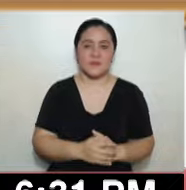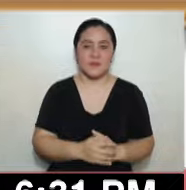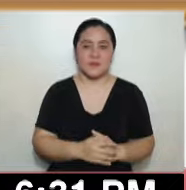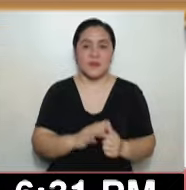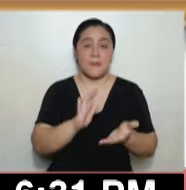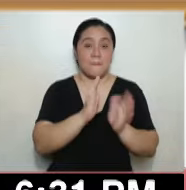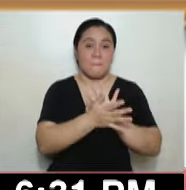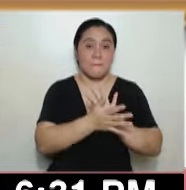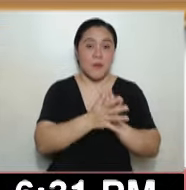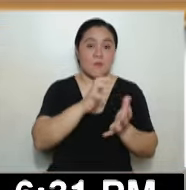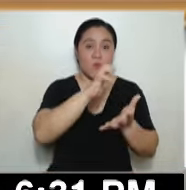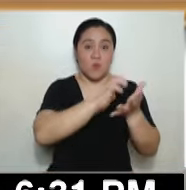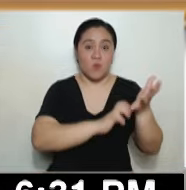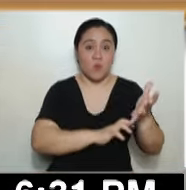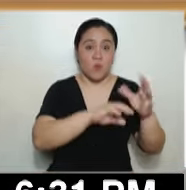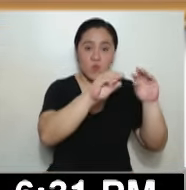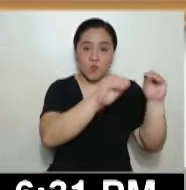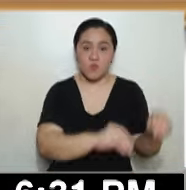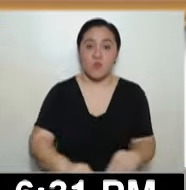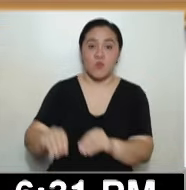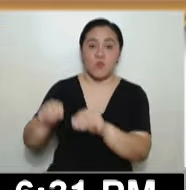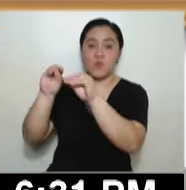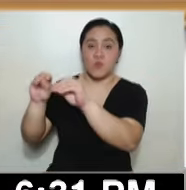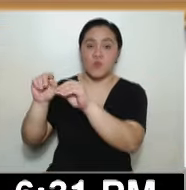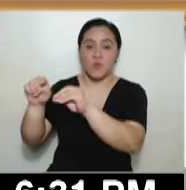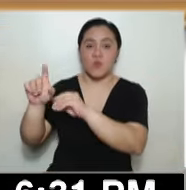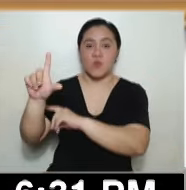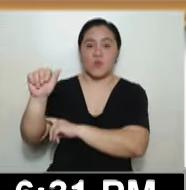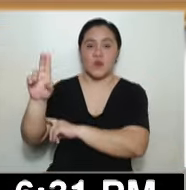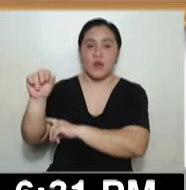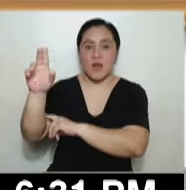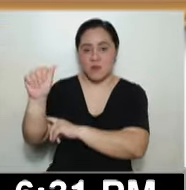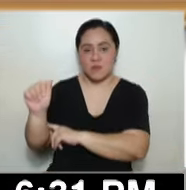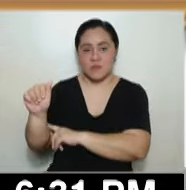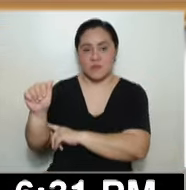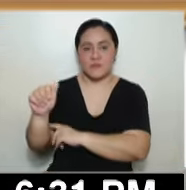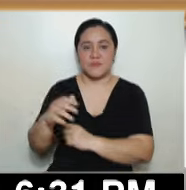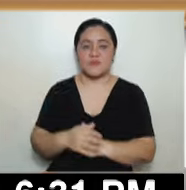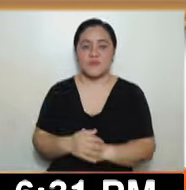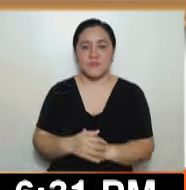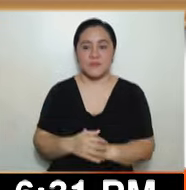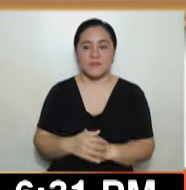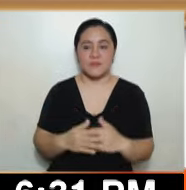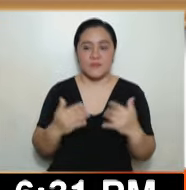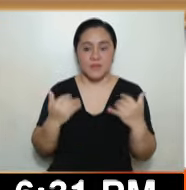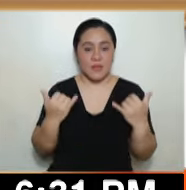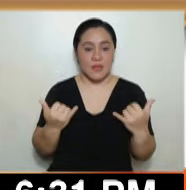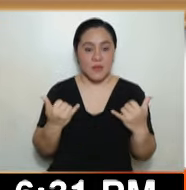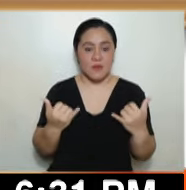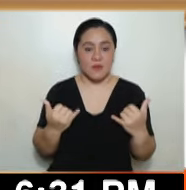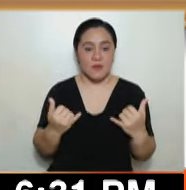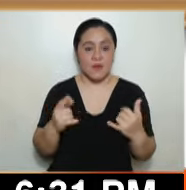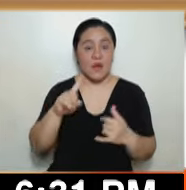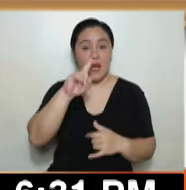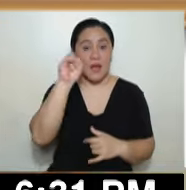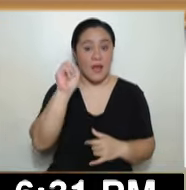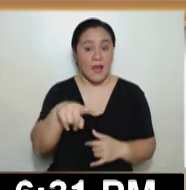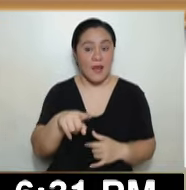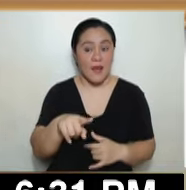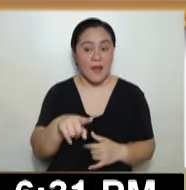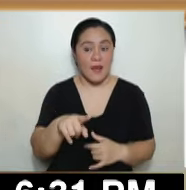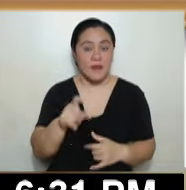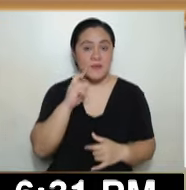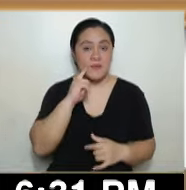at napunta ngayon kay Mayor Lacuna. Ayun. So ang tanong, opo, ang tanong ay makakaya ba ng